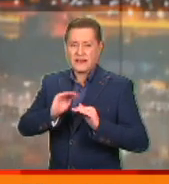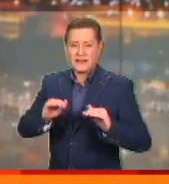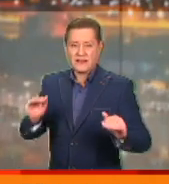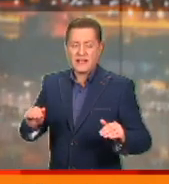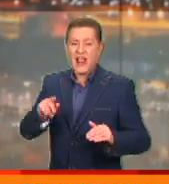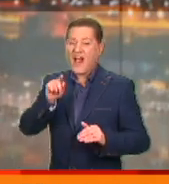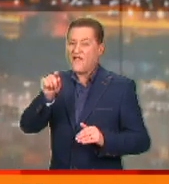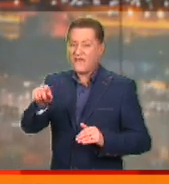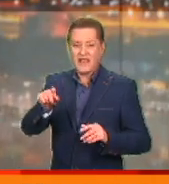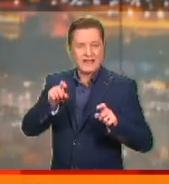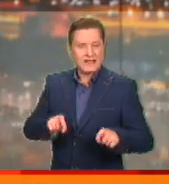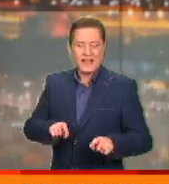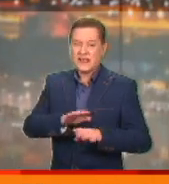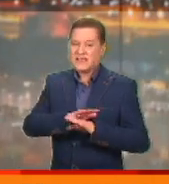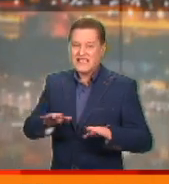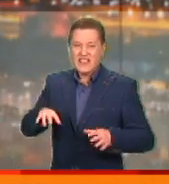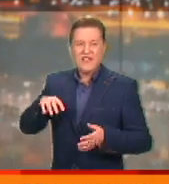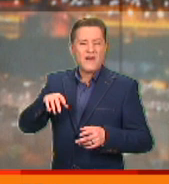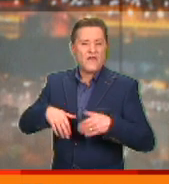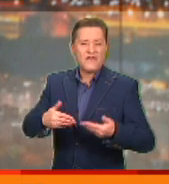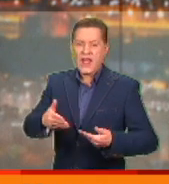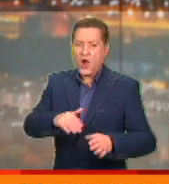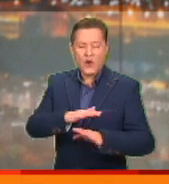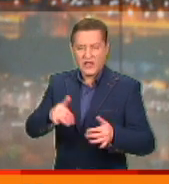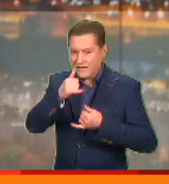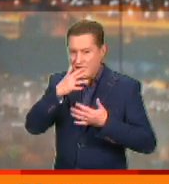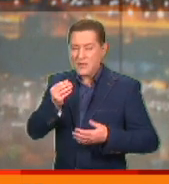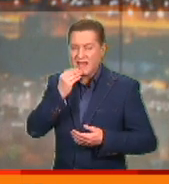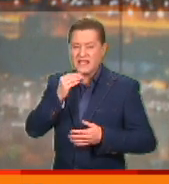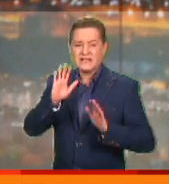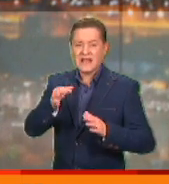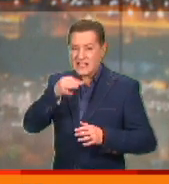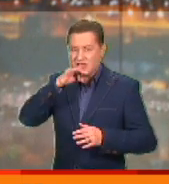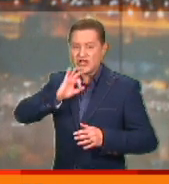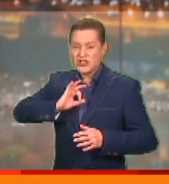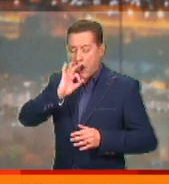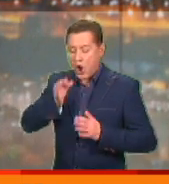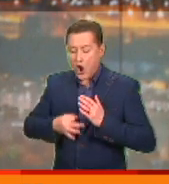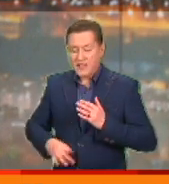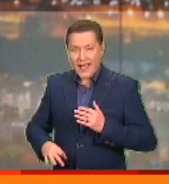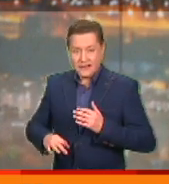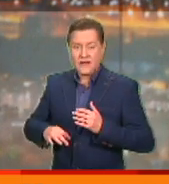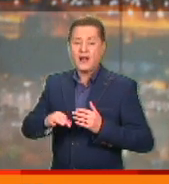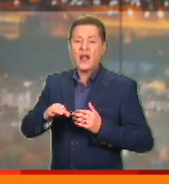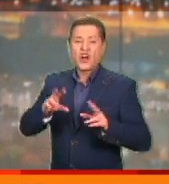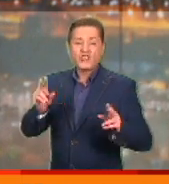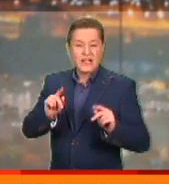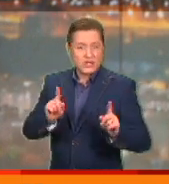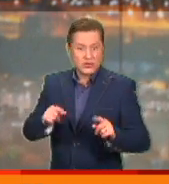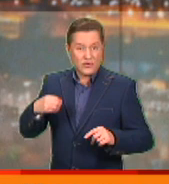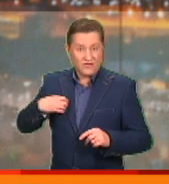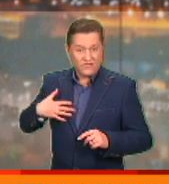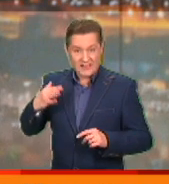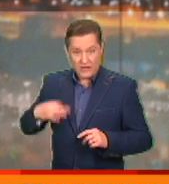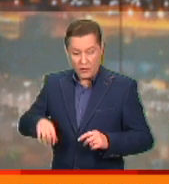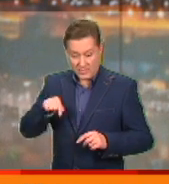Він не сидів, не ходив, навіть не міг їсти лише через катетер. І шанси, що таку дитину всиновлять в Україні,